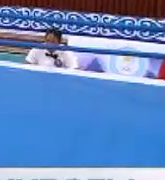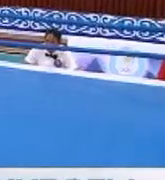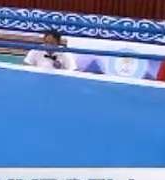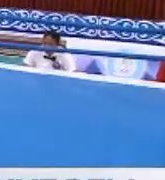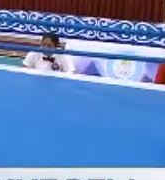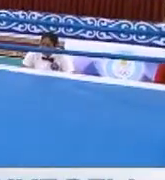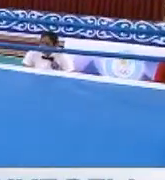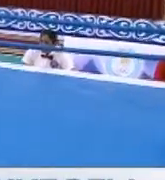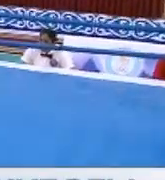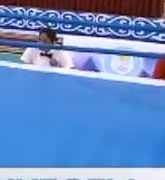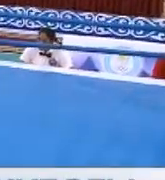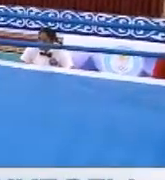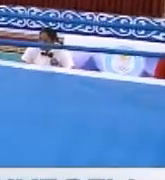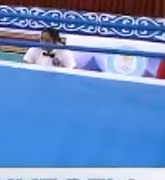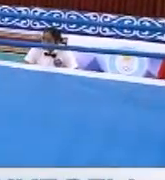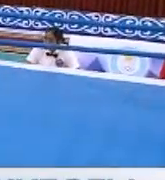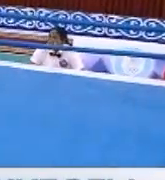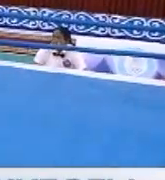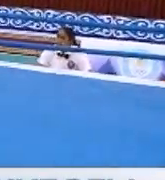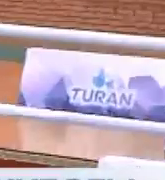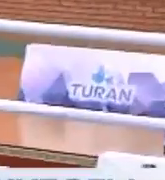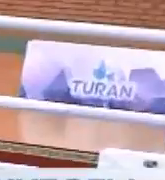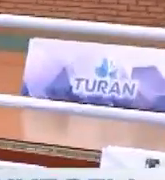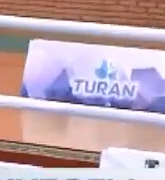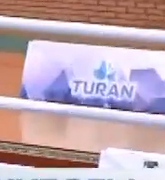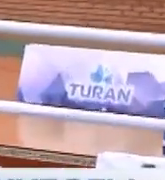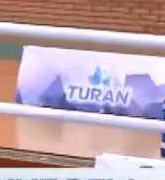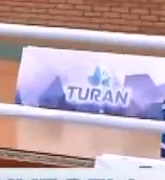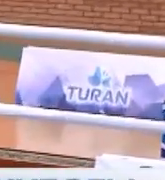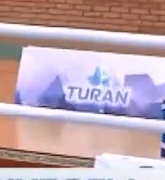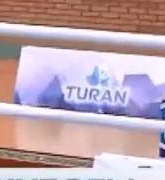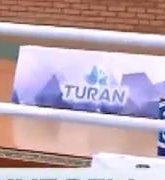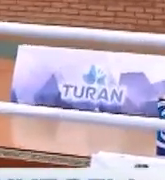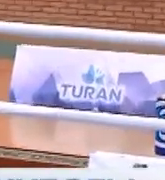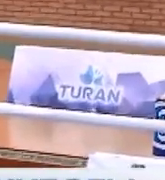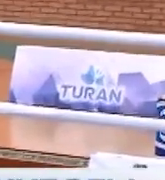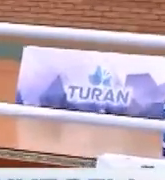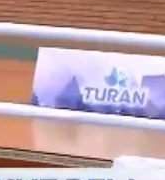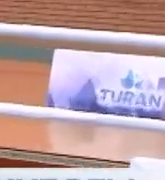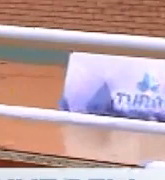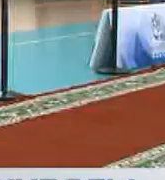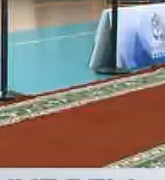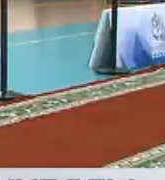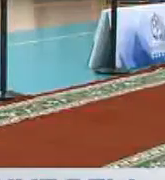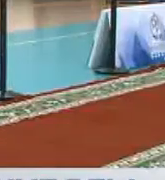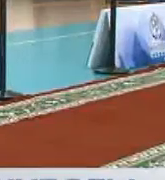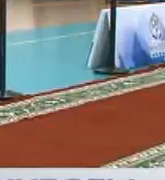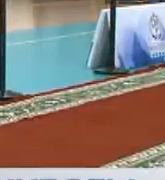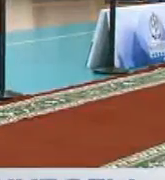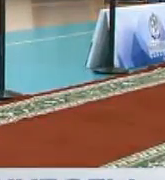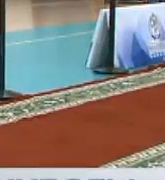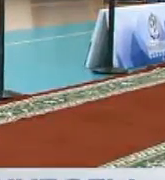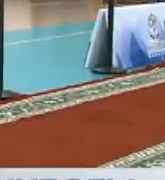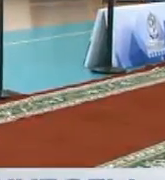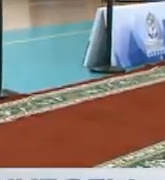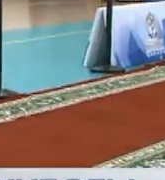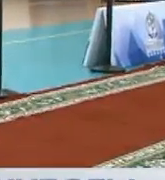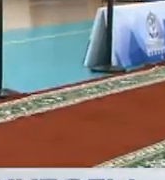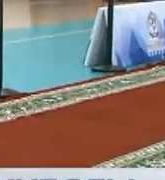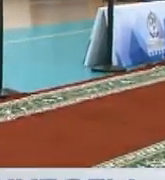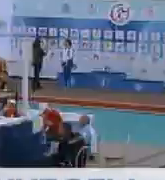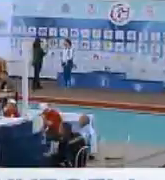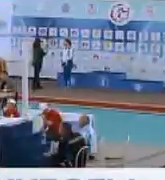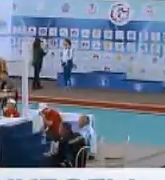атанды. 54 келі салмақта Дина Жоламан топ жарды. Айта кетейік, аталған халықаралық турнир қыздар арасында елімізден шыққан тұңғыш олимпиада